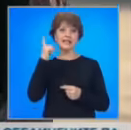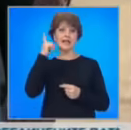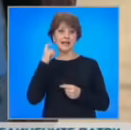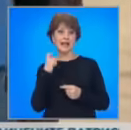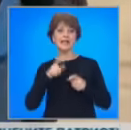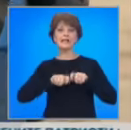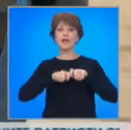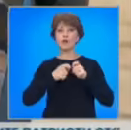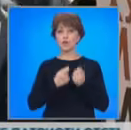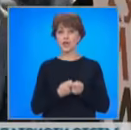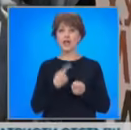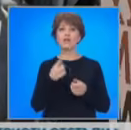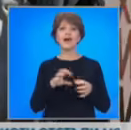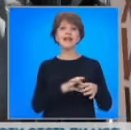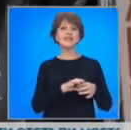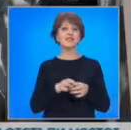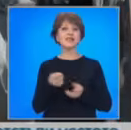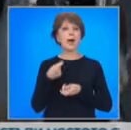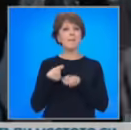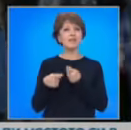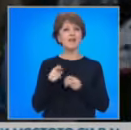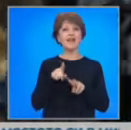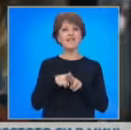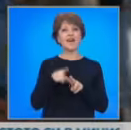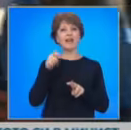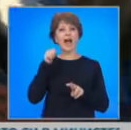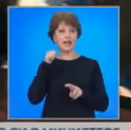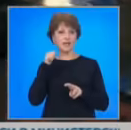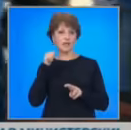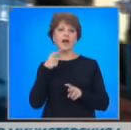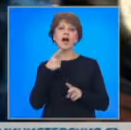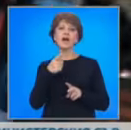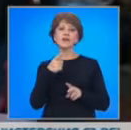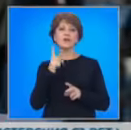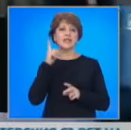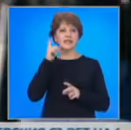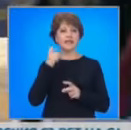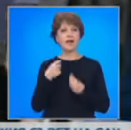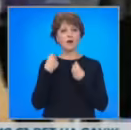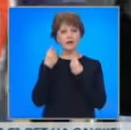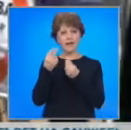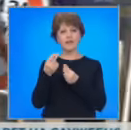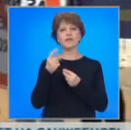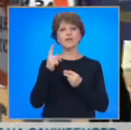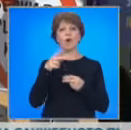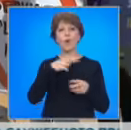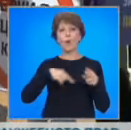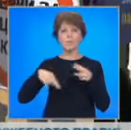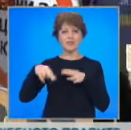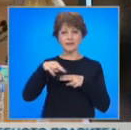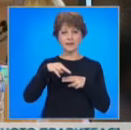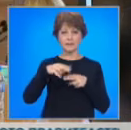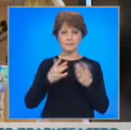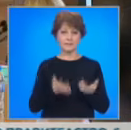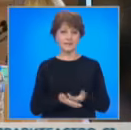фермата, която се свързва с бизнесмена Иван Ангелов. Сигналът беше подаден до комисията по проверка на управлението на последното й